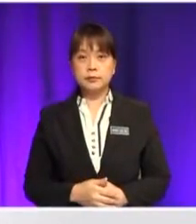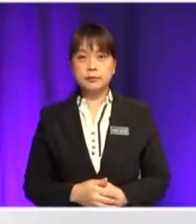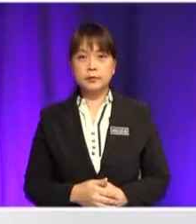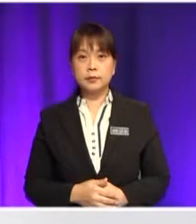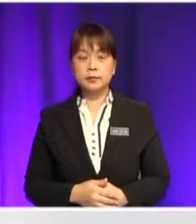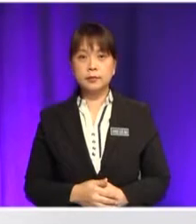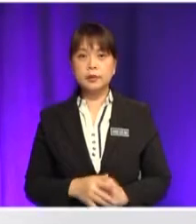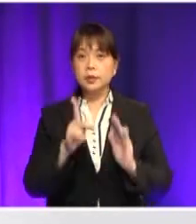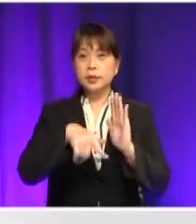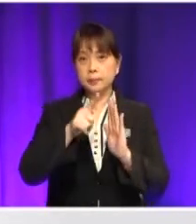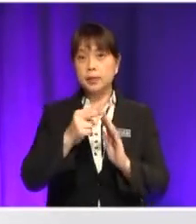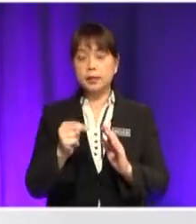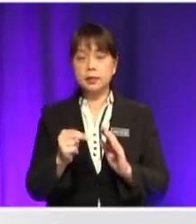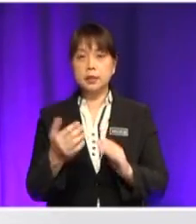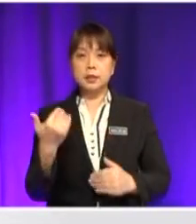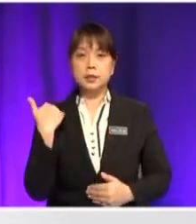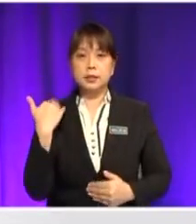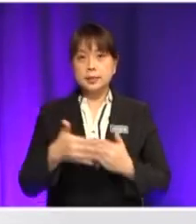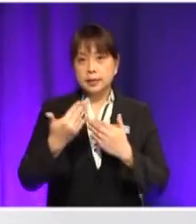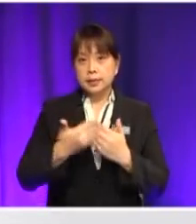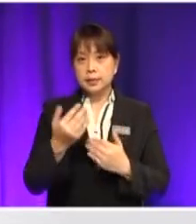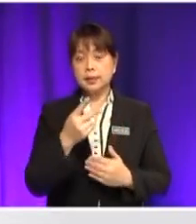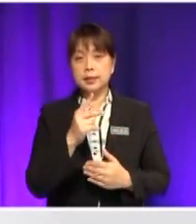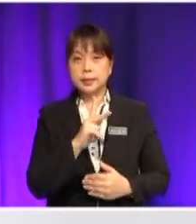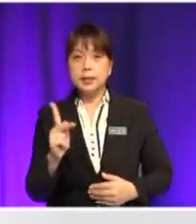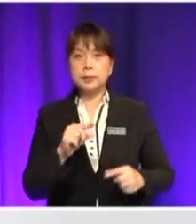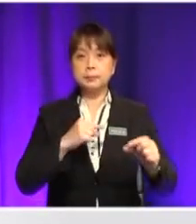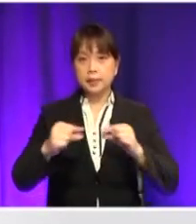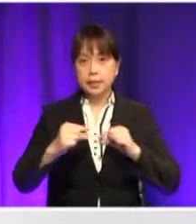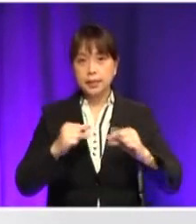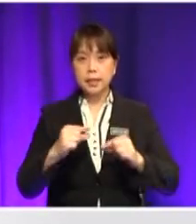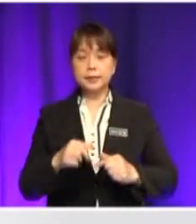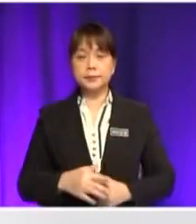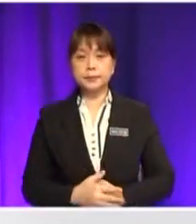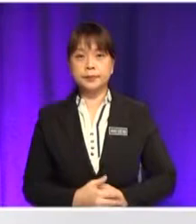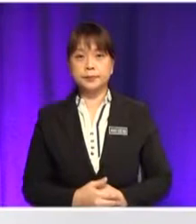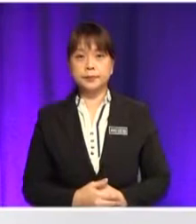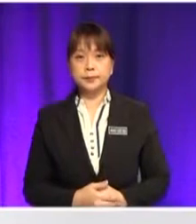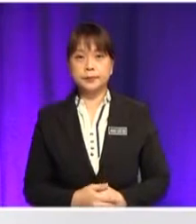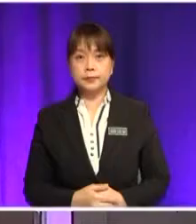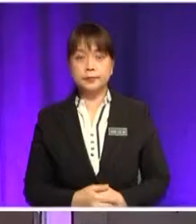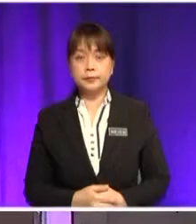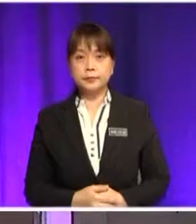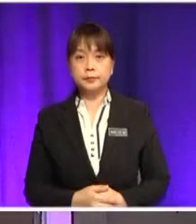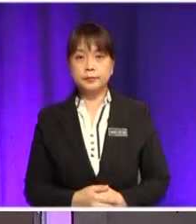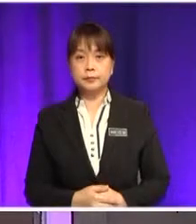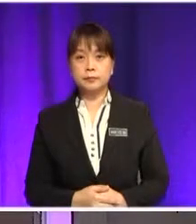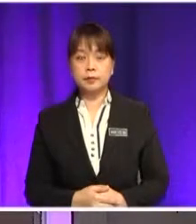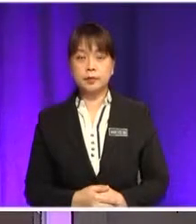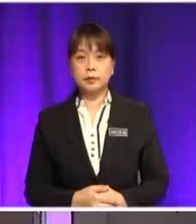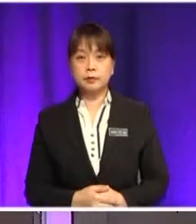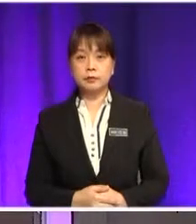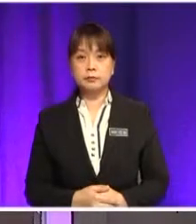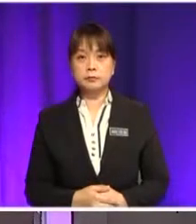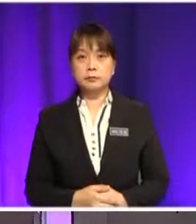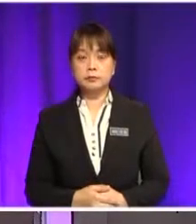dapat memudahkan sesuatu pergerakan ya dia dapat memudahkan pergerakan terutamanya pergerakan